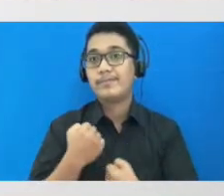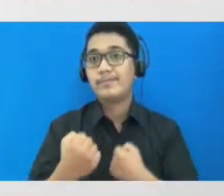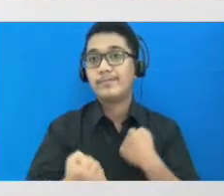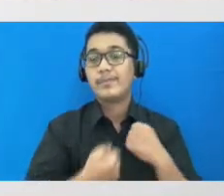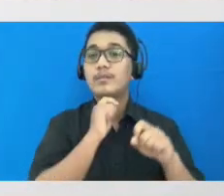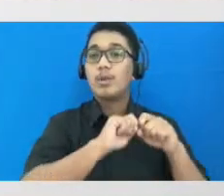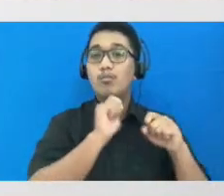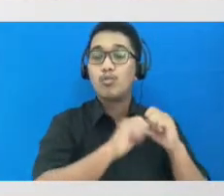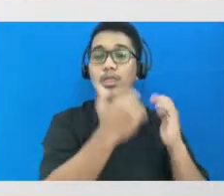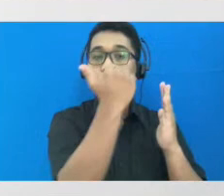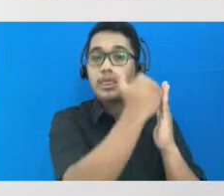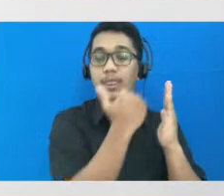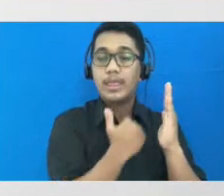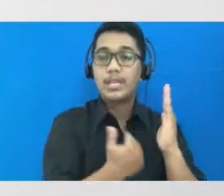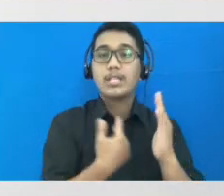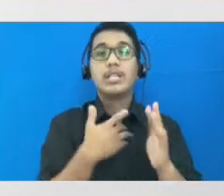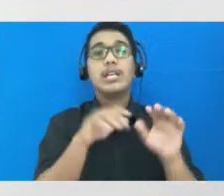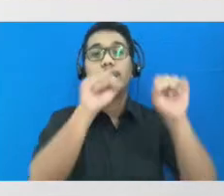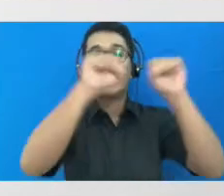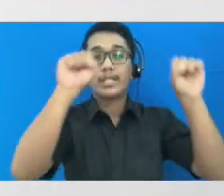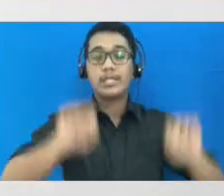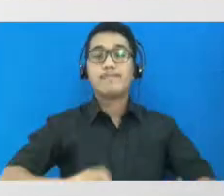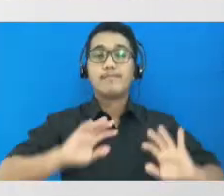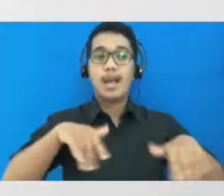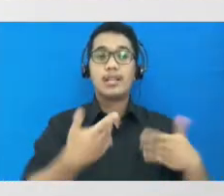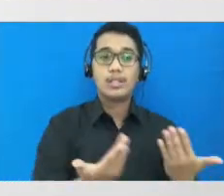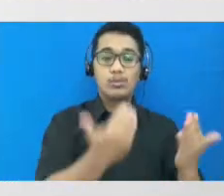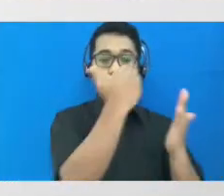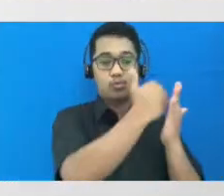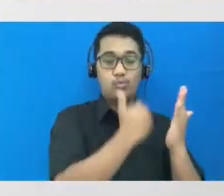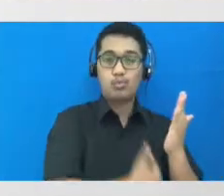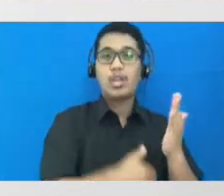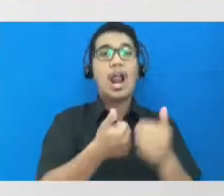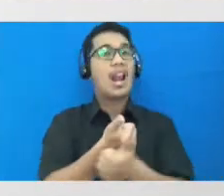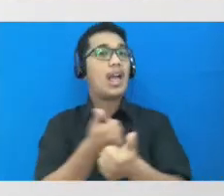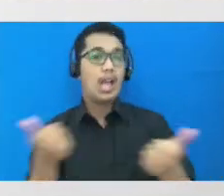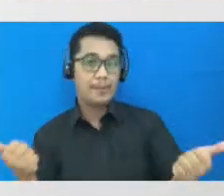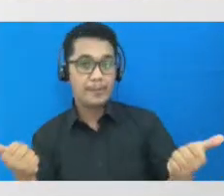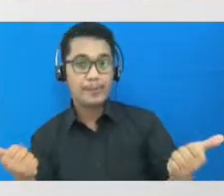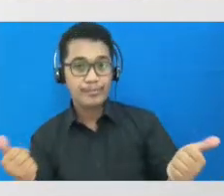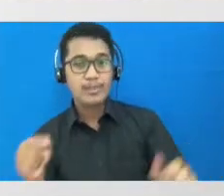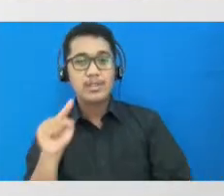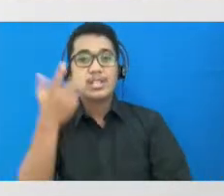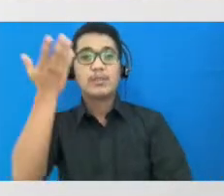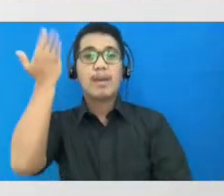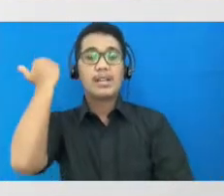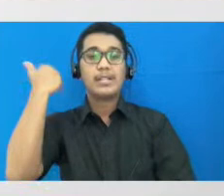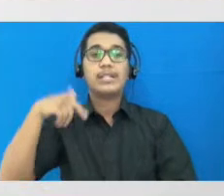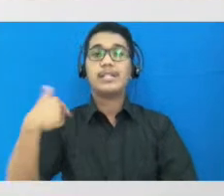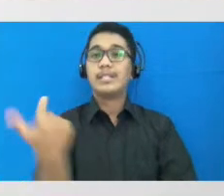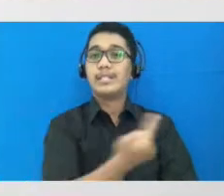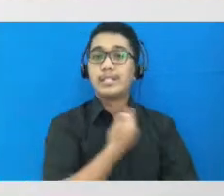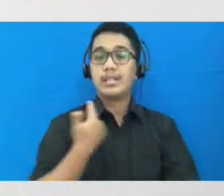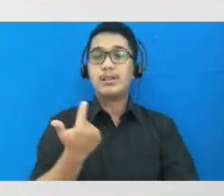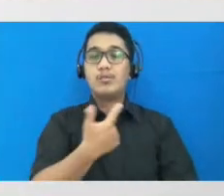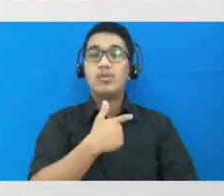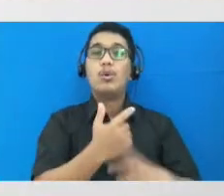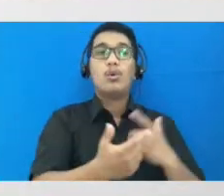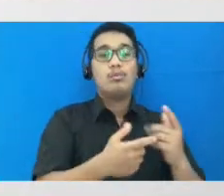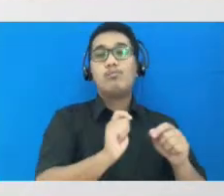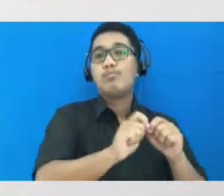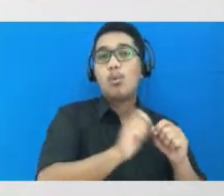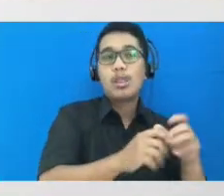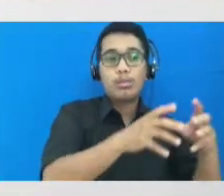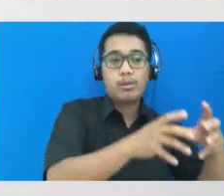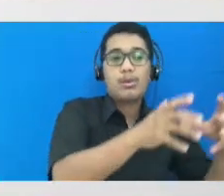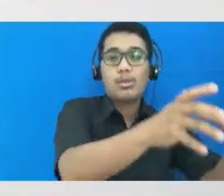penyusunan legal system atau aturan yang lebih komprehensif. Awalnya kita bergerak dari sifatnya sektoral. Kita lihat ada